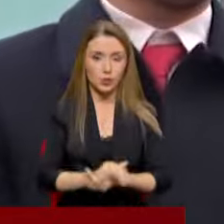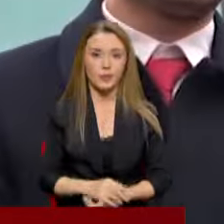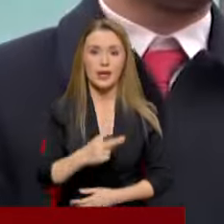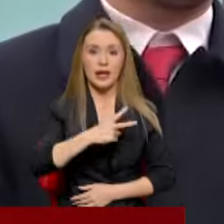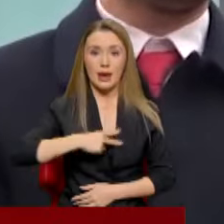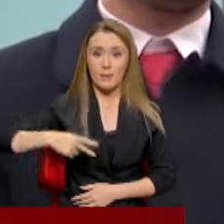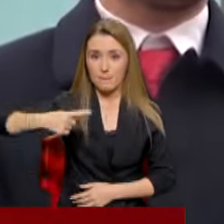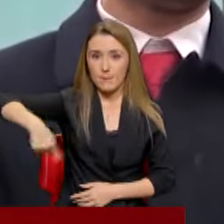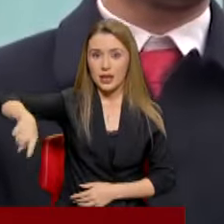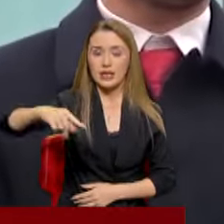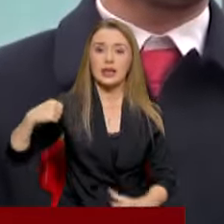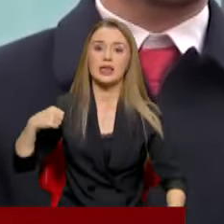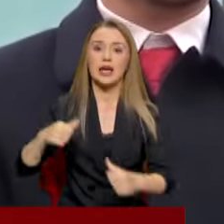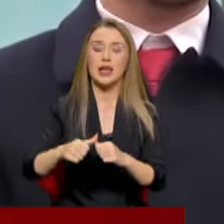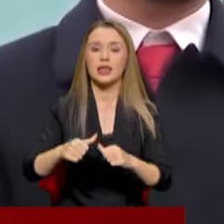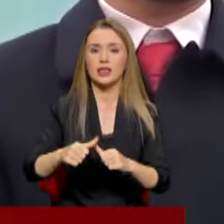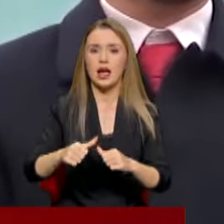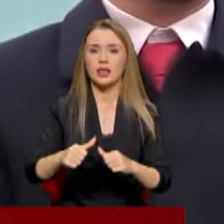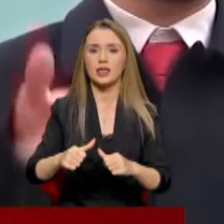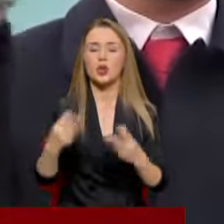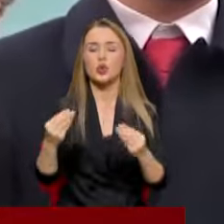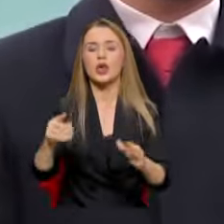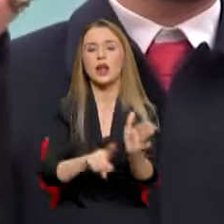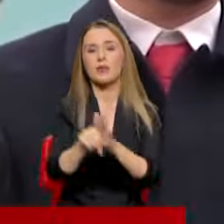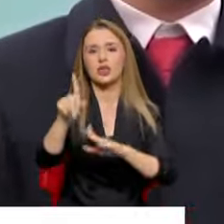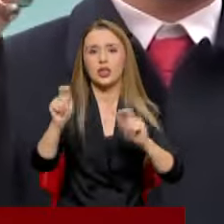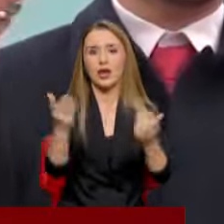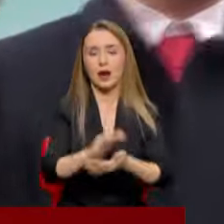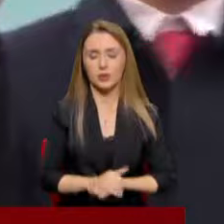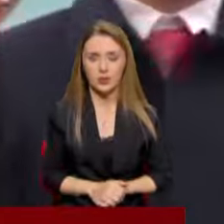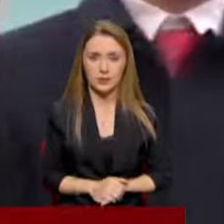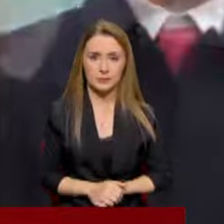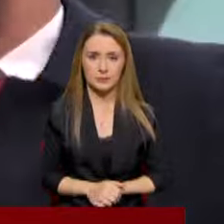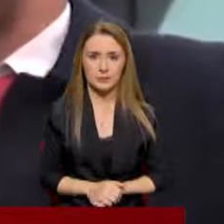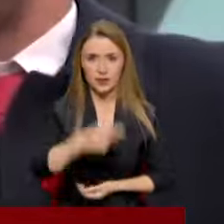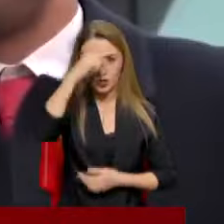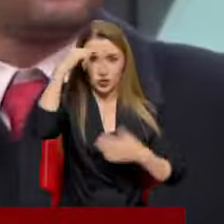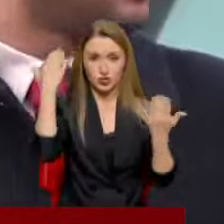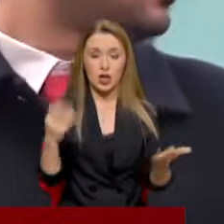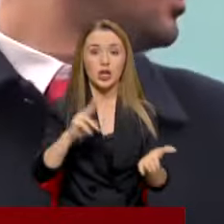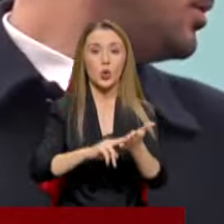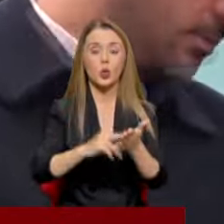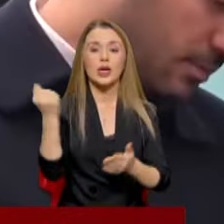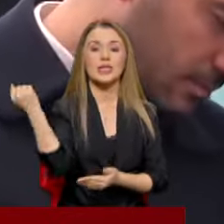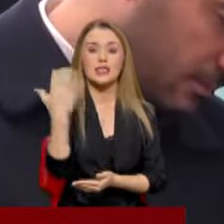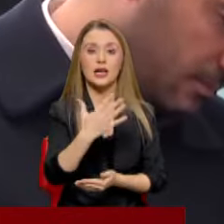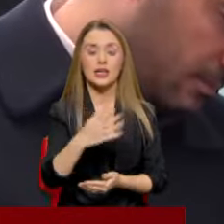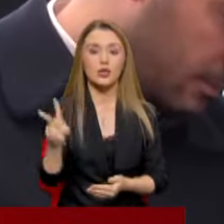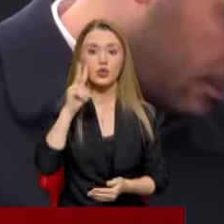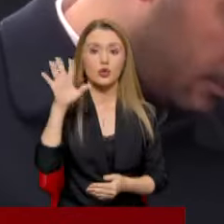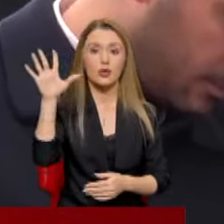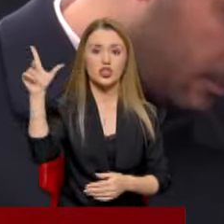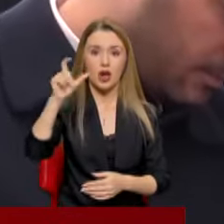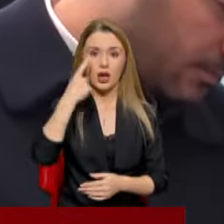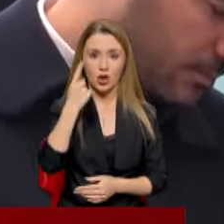Belediyelerde yeniden destanlar yazacağız yeniden tarih yazacağız İnşallah üye sayısı son 5